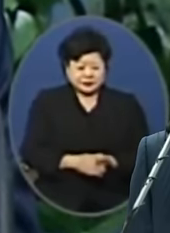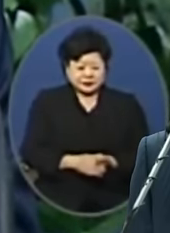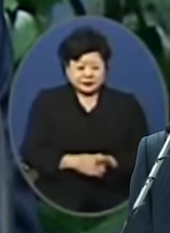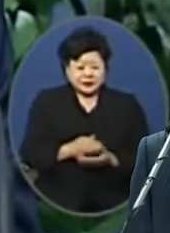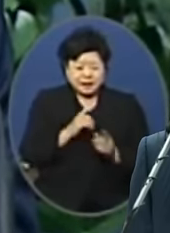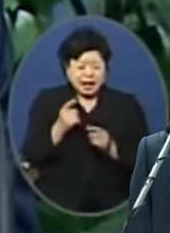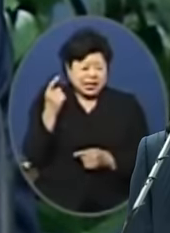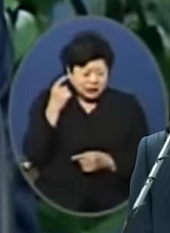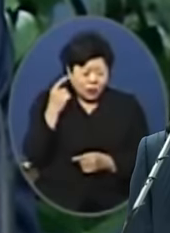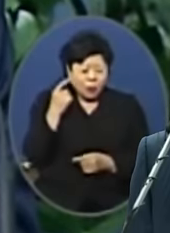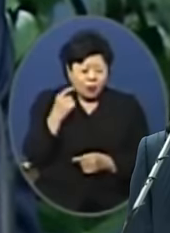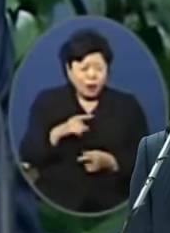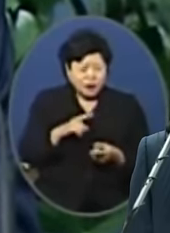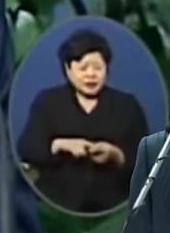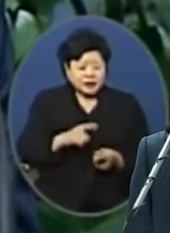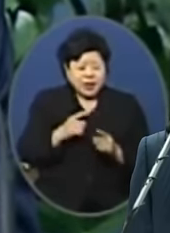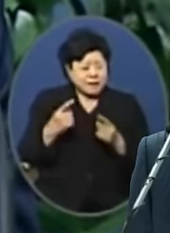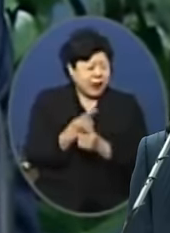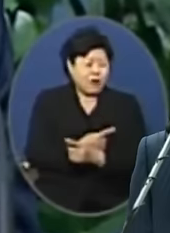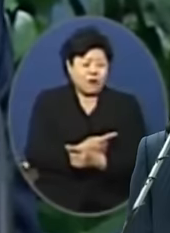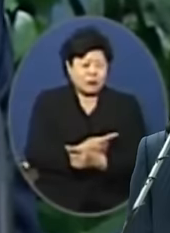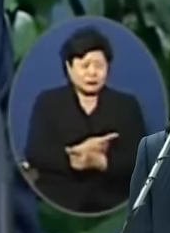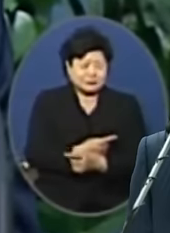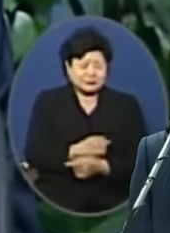내 말 좀 들어서 말을 바꾸면